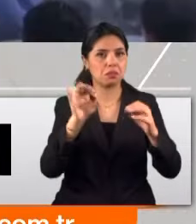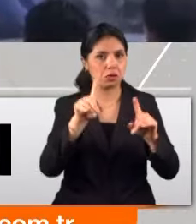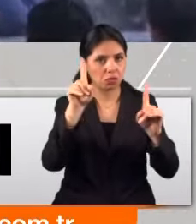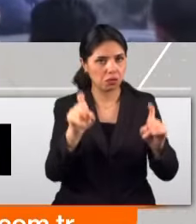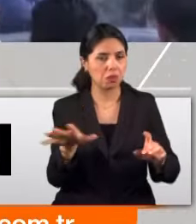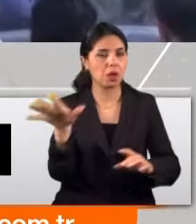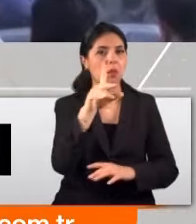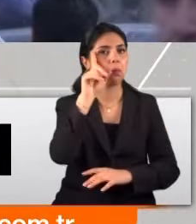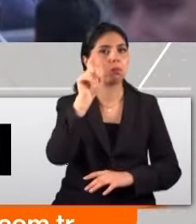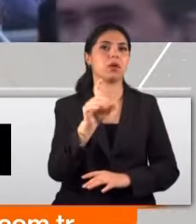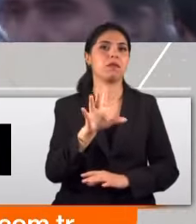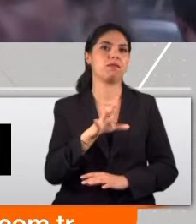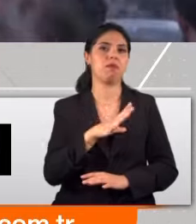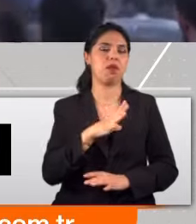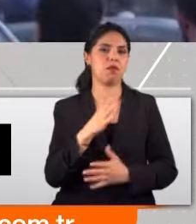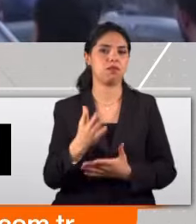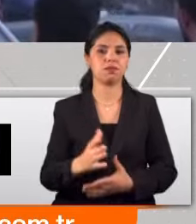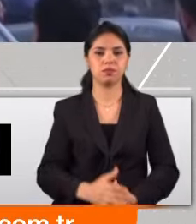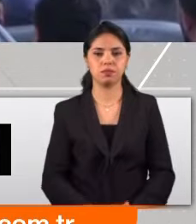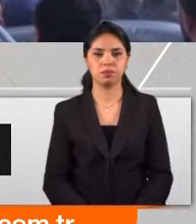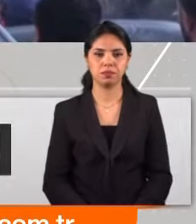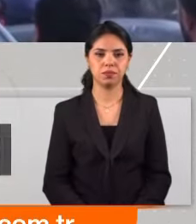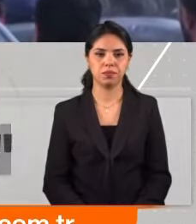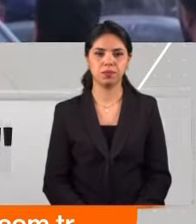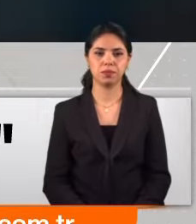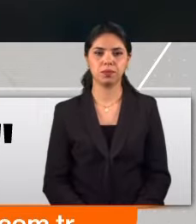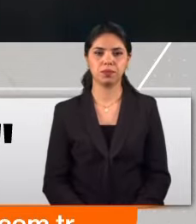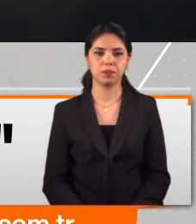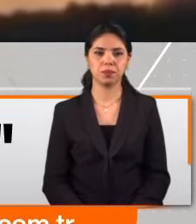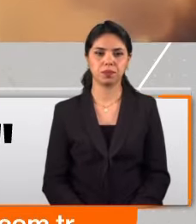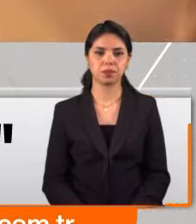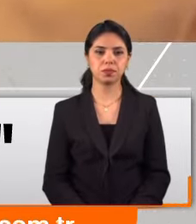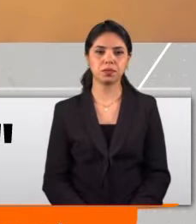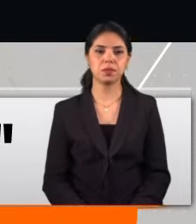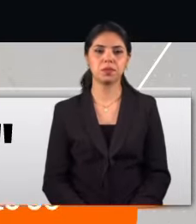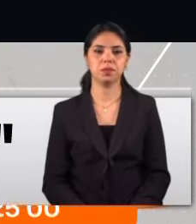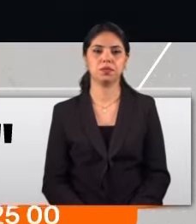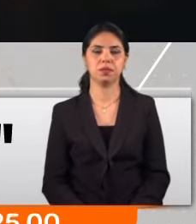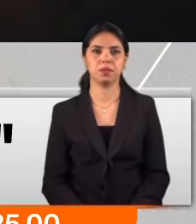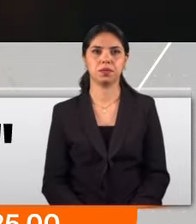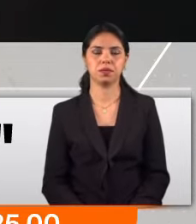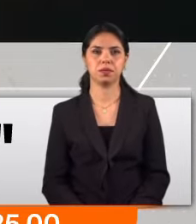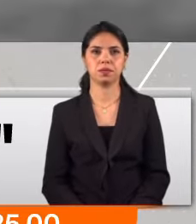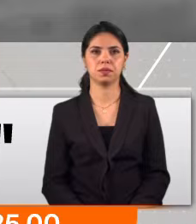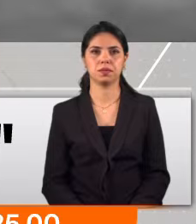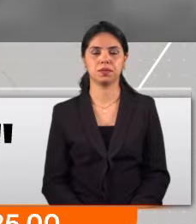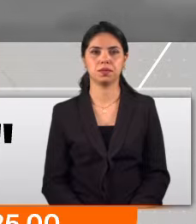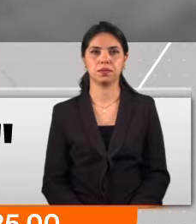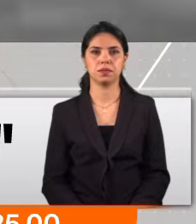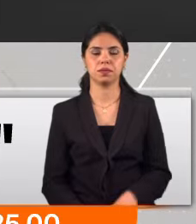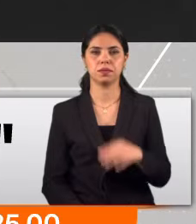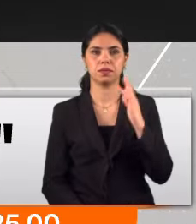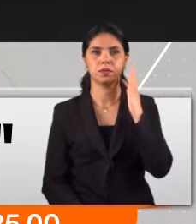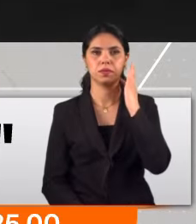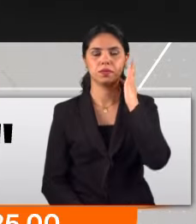Bu kontrollü gerilimin bir süre daha devam edeceğini söyleyebiliriz ama bölgede bir doğrudan